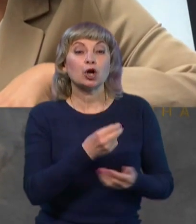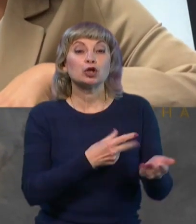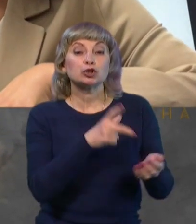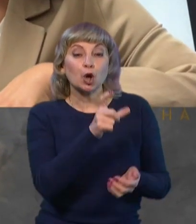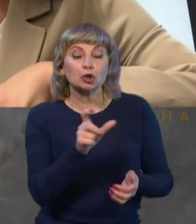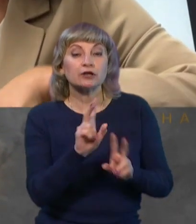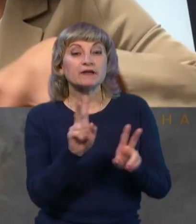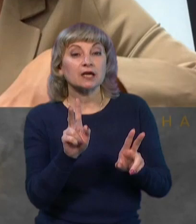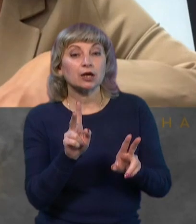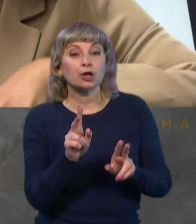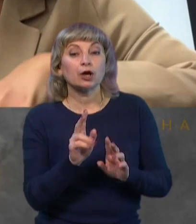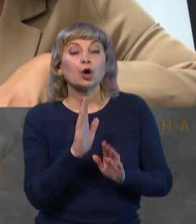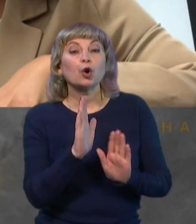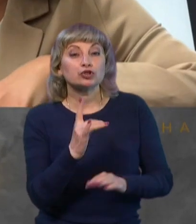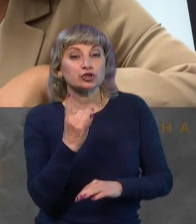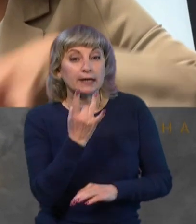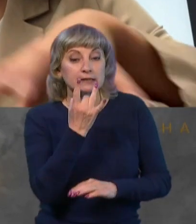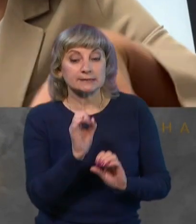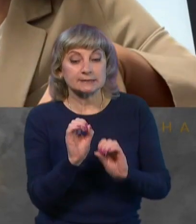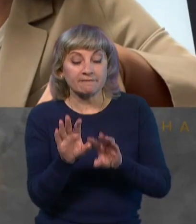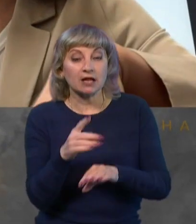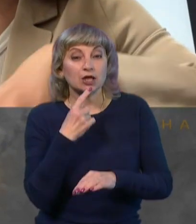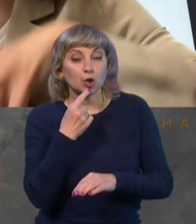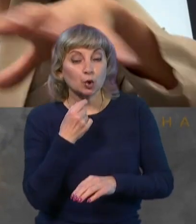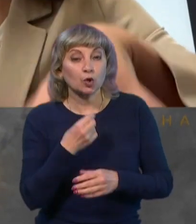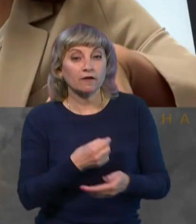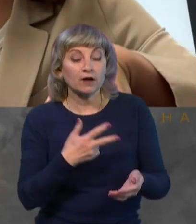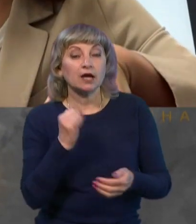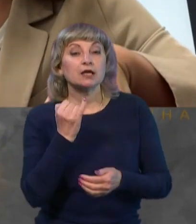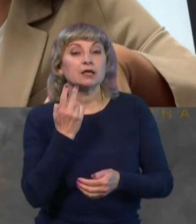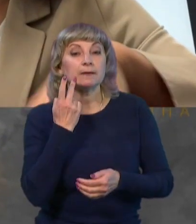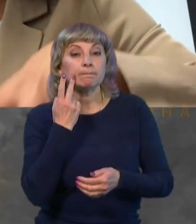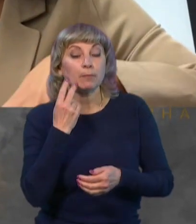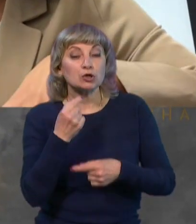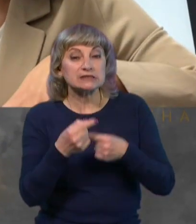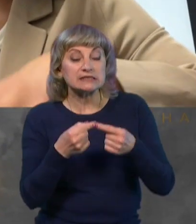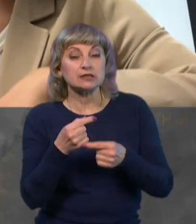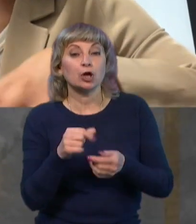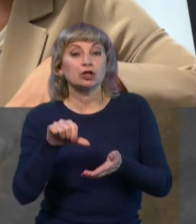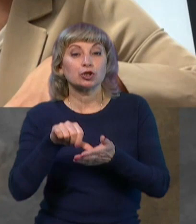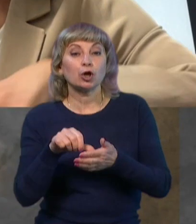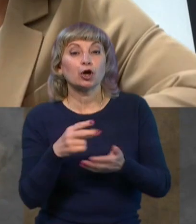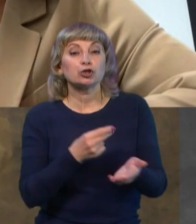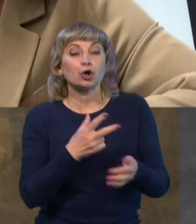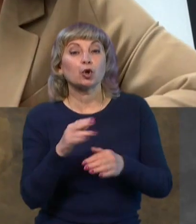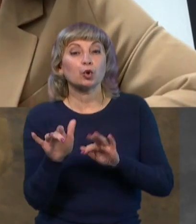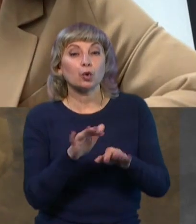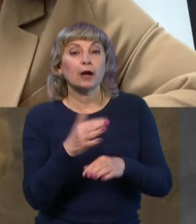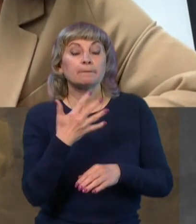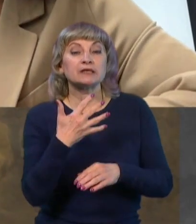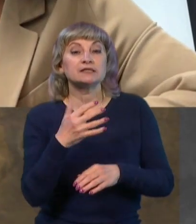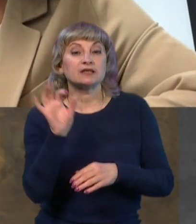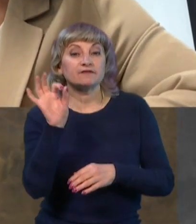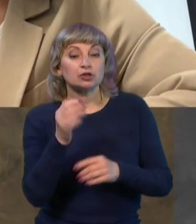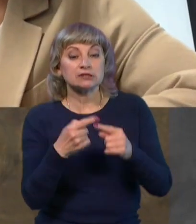які хоча б раз здавали кров і постійно долучаються до донорського руху, і 50% це нових